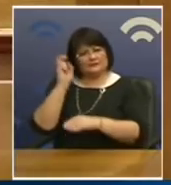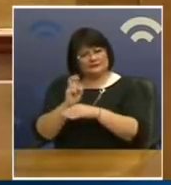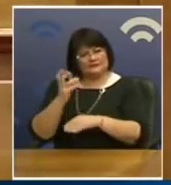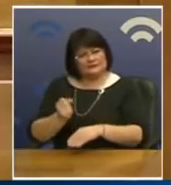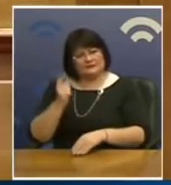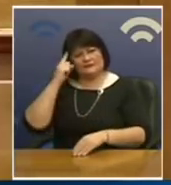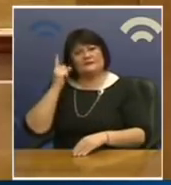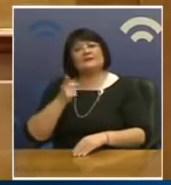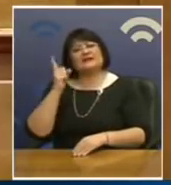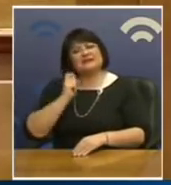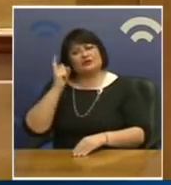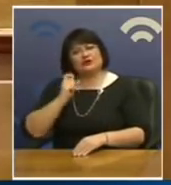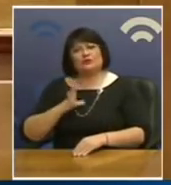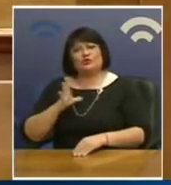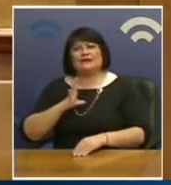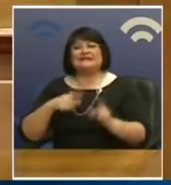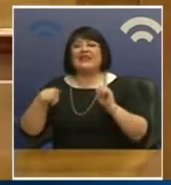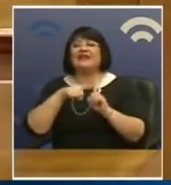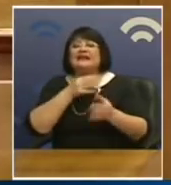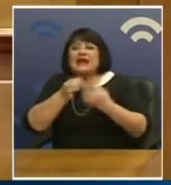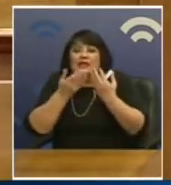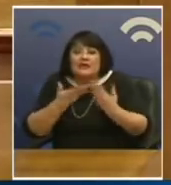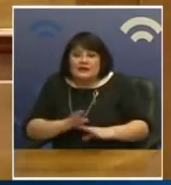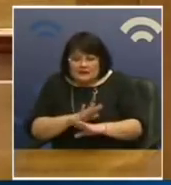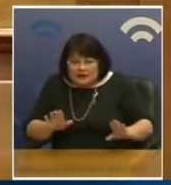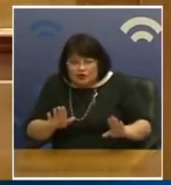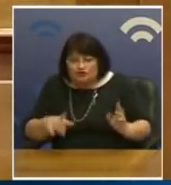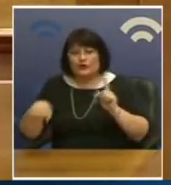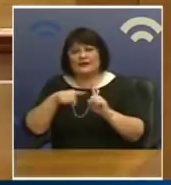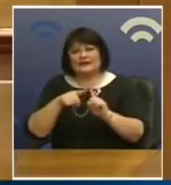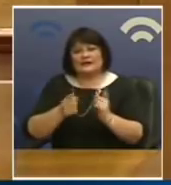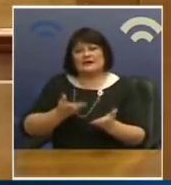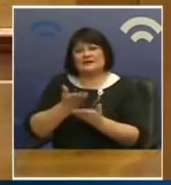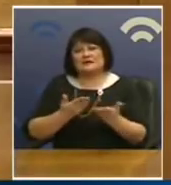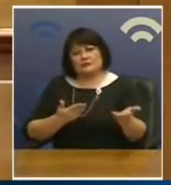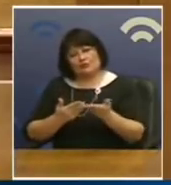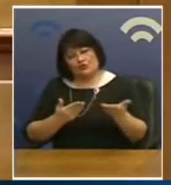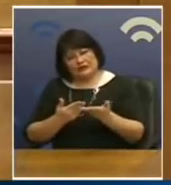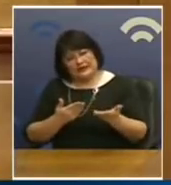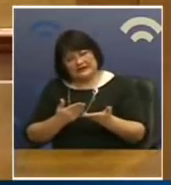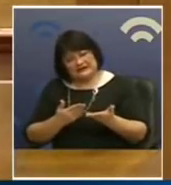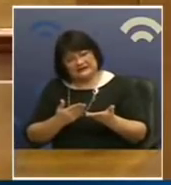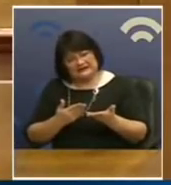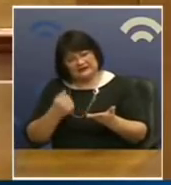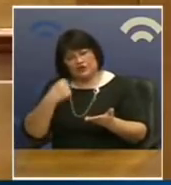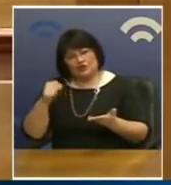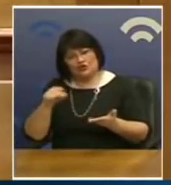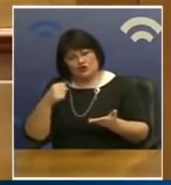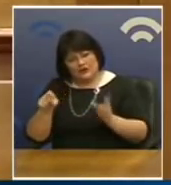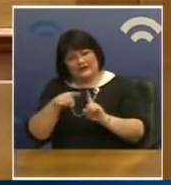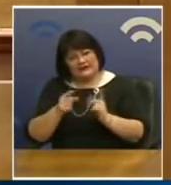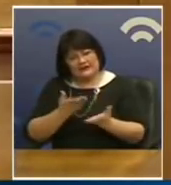κλείσω την ομιλία μου, κύριε Πρόεδρε, θετικά, με τις θετικές προτάσεις μας για το Σύνταγμα που σήμερα απορρίπτονται,